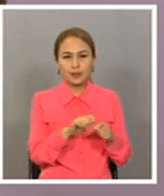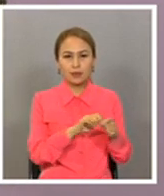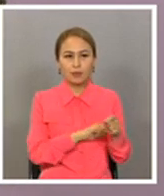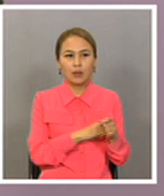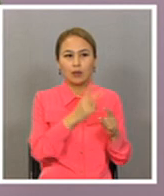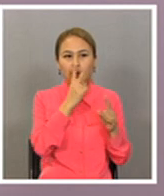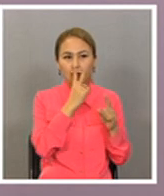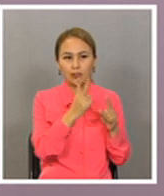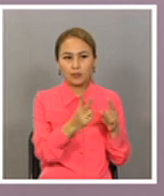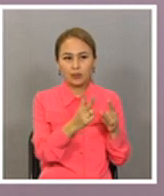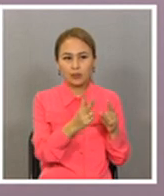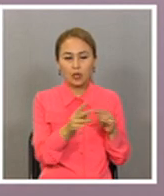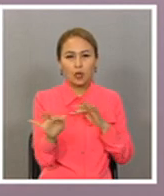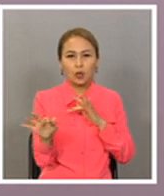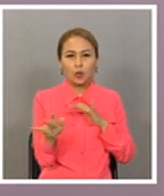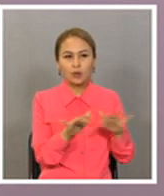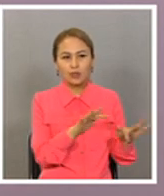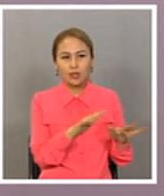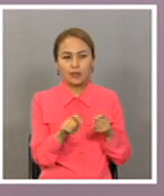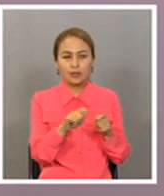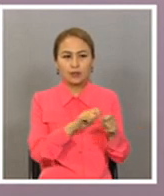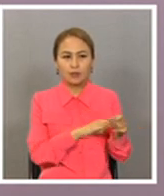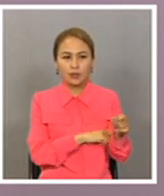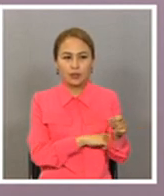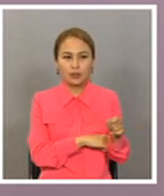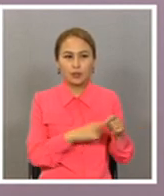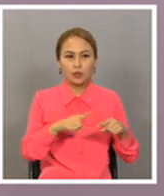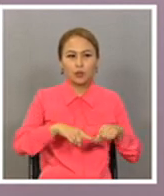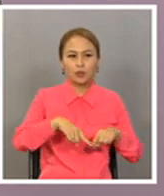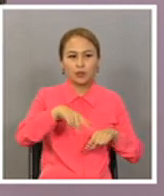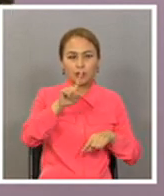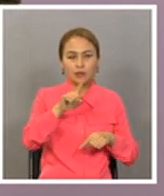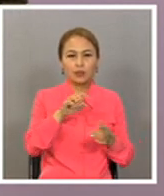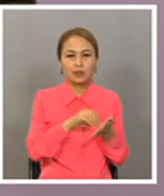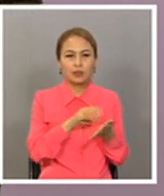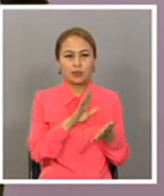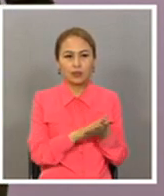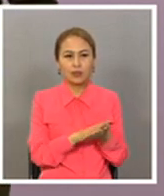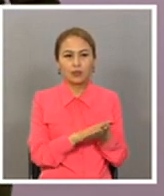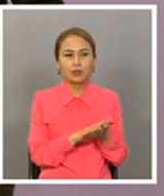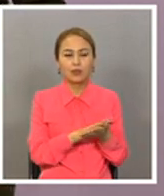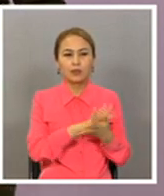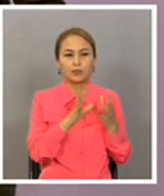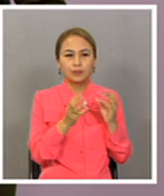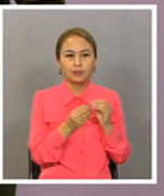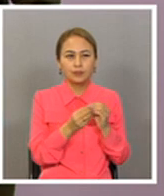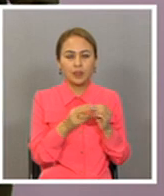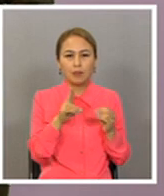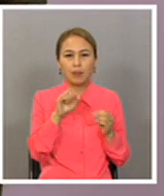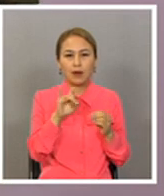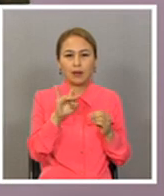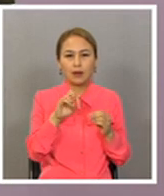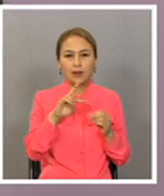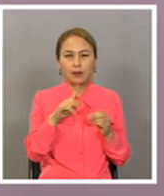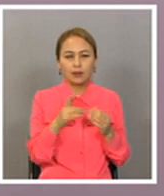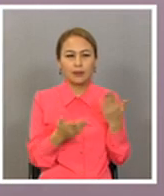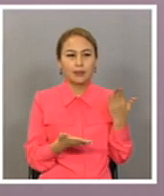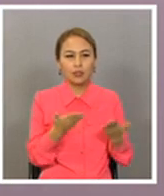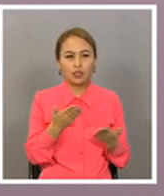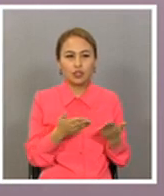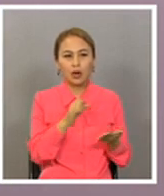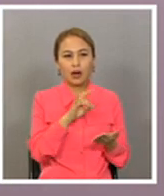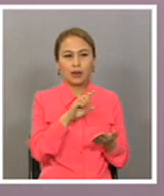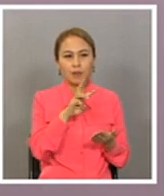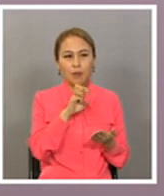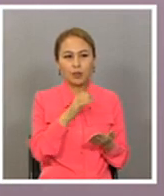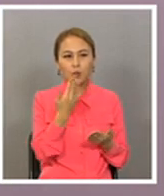karaymız. Kozgalı sızbası köldenden sızılgan sәулемен paralel. Endişe Arman